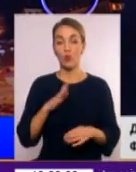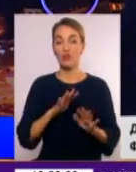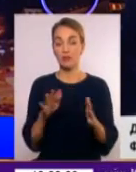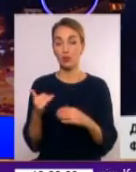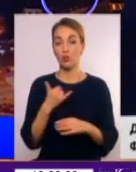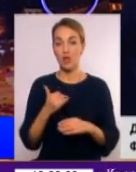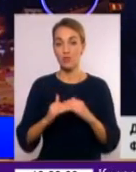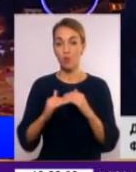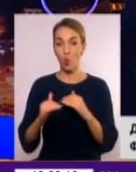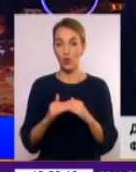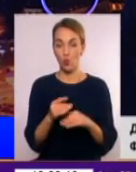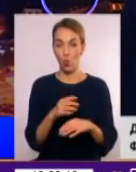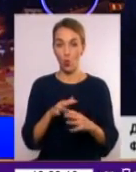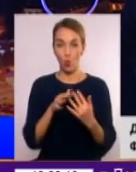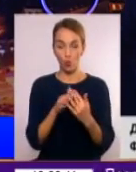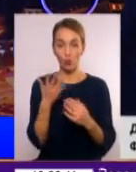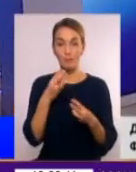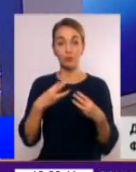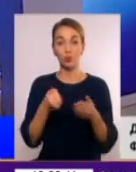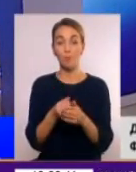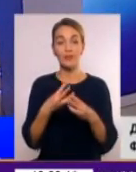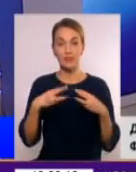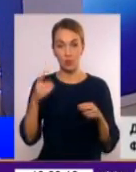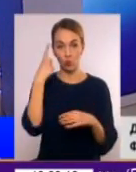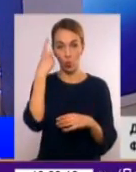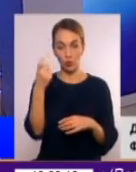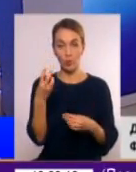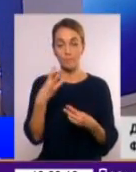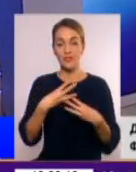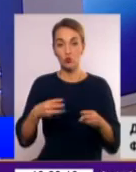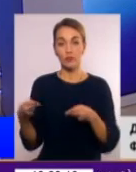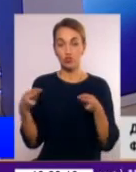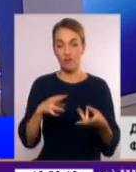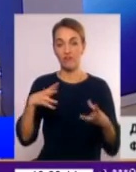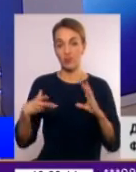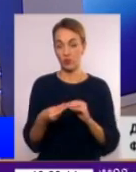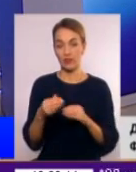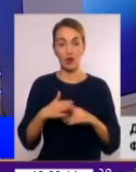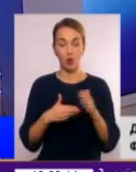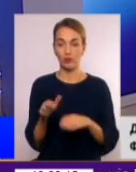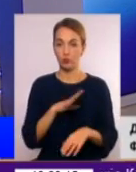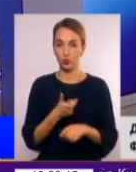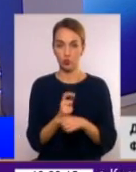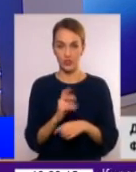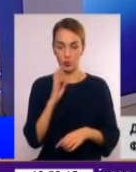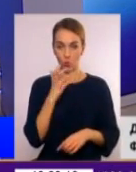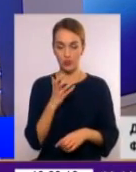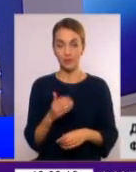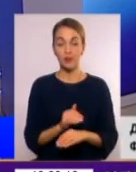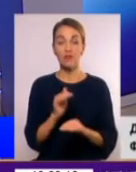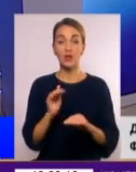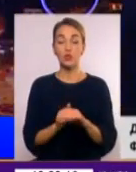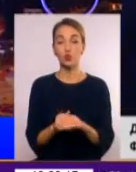нас з полігонами, да, коли міністр вже, ну, до міністра доходило, міністр приїжджав, і висновки, ну, кадрові були дуже серйозні. Тобто,